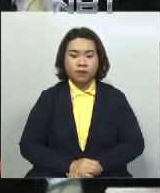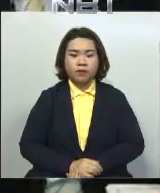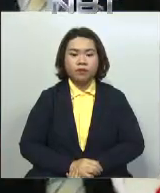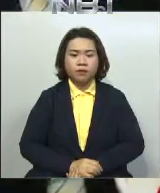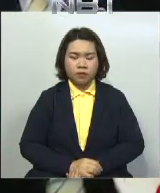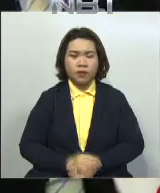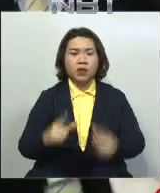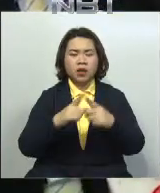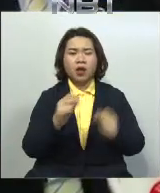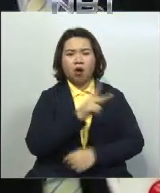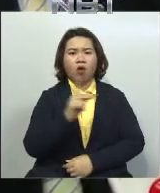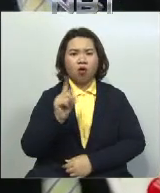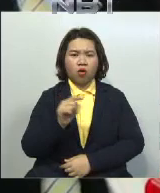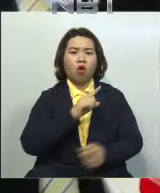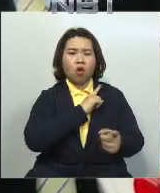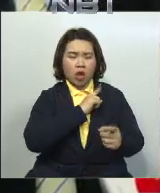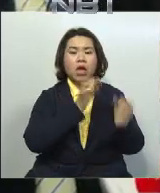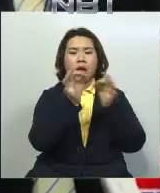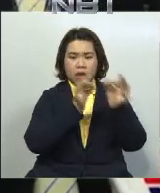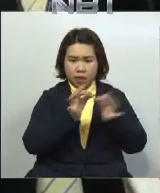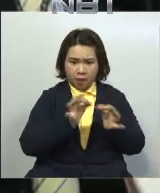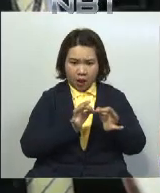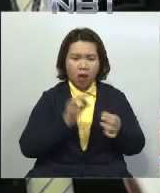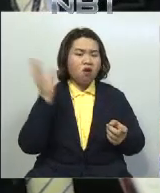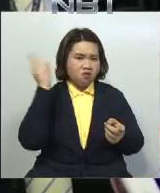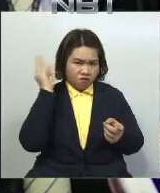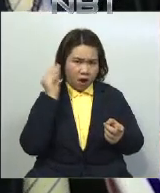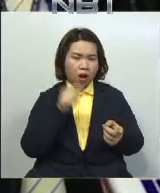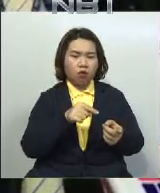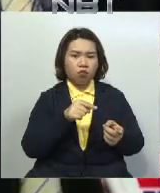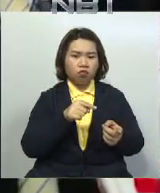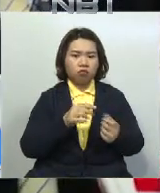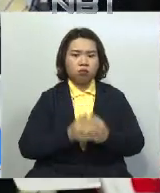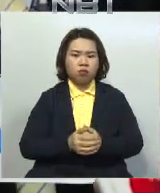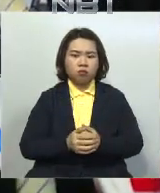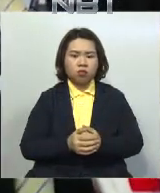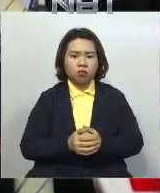เรื่องกกต.เขาชี้แจงอยู่แล้วก็เป็นหน้าที่กกต.ชี้แจงก็ฟังกกต.เขาบ้างนะ